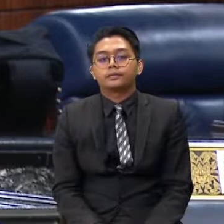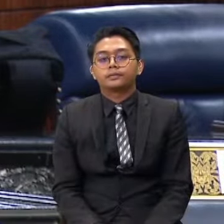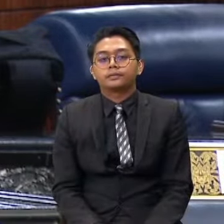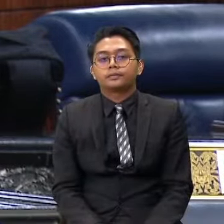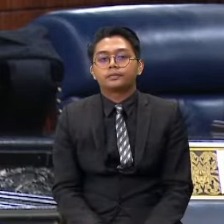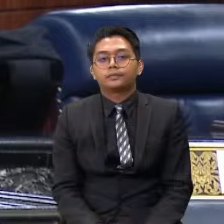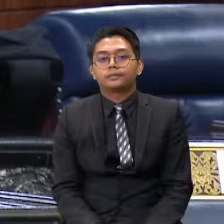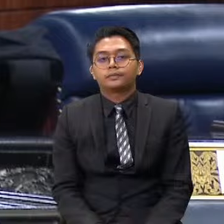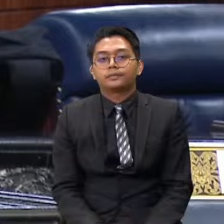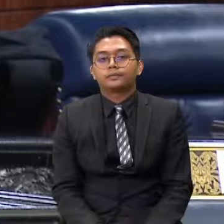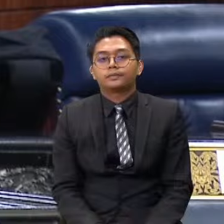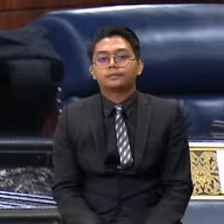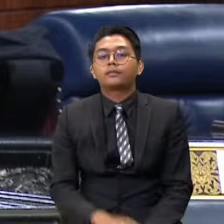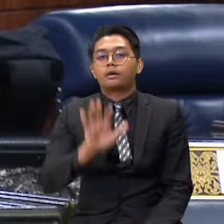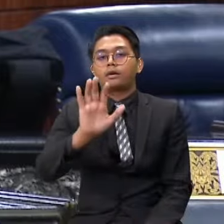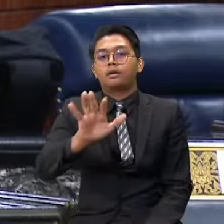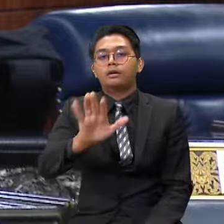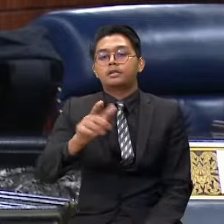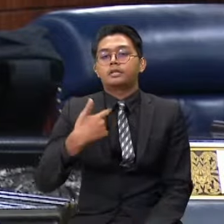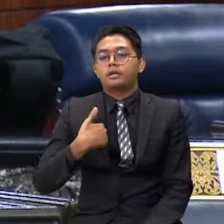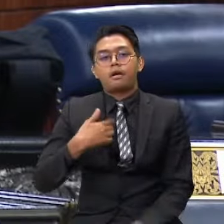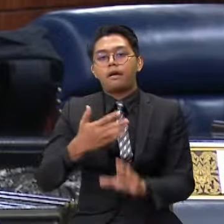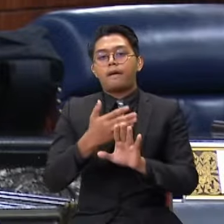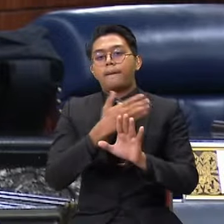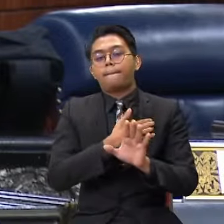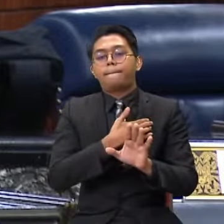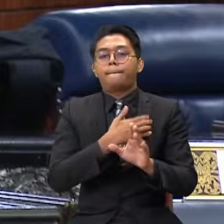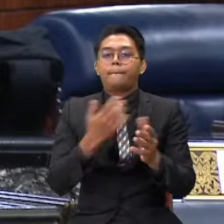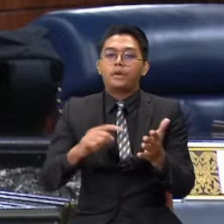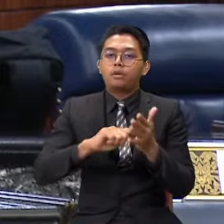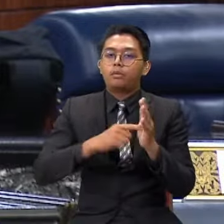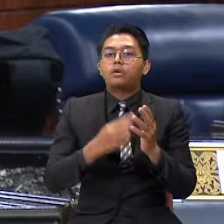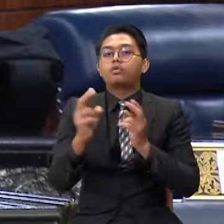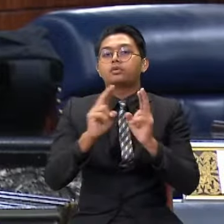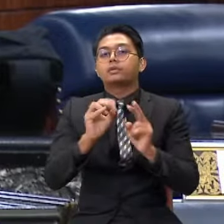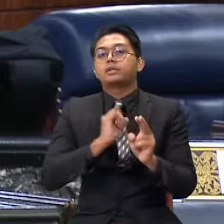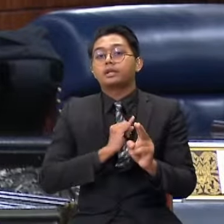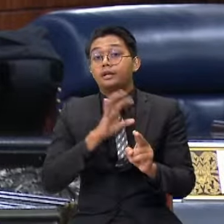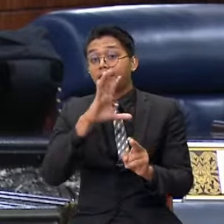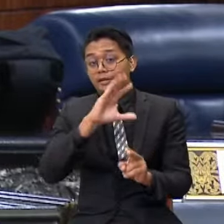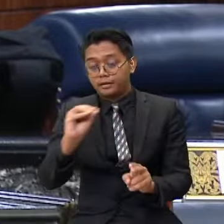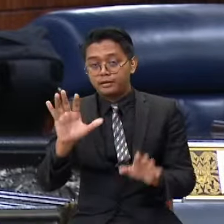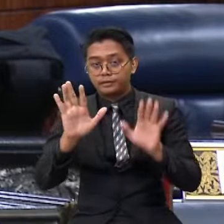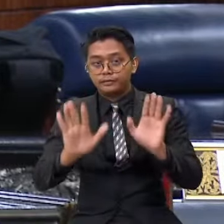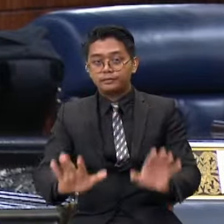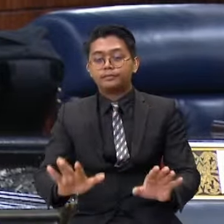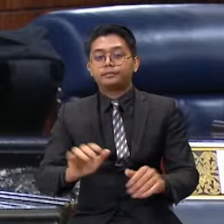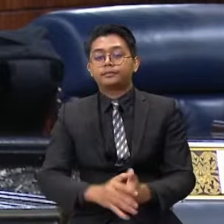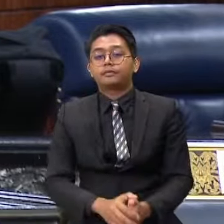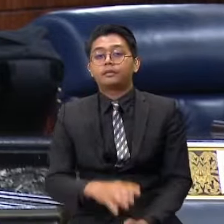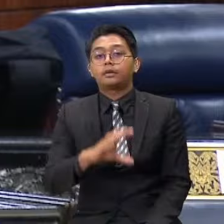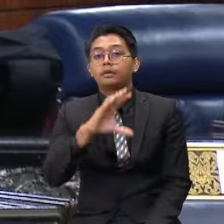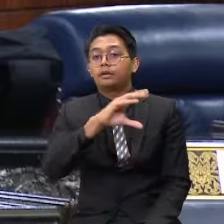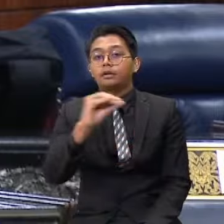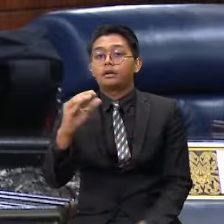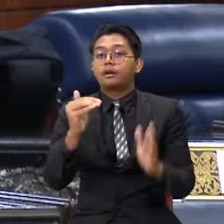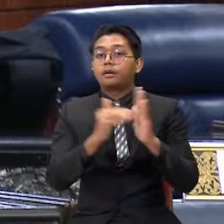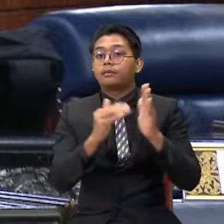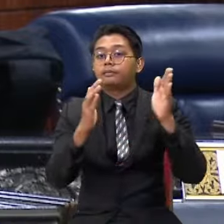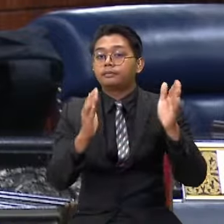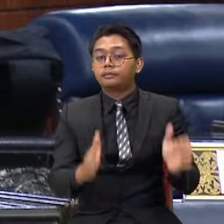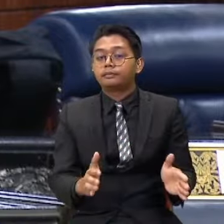bagi saya 12 Sa saya belum masuk ucapan saya sendiri saya jawab saja dan dan dan pembangkang